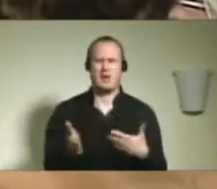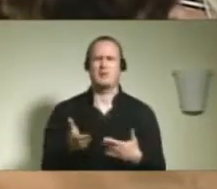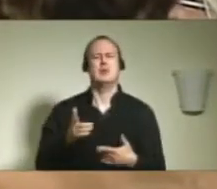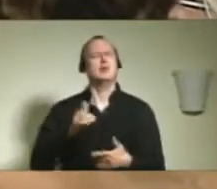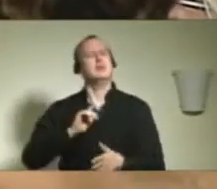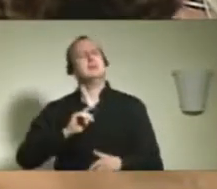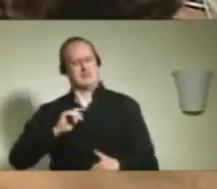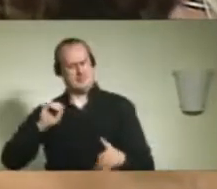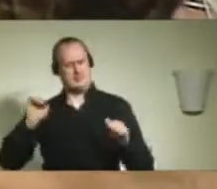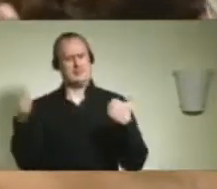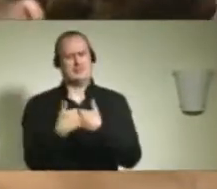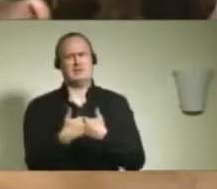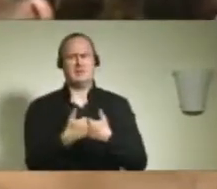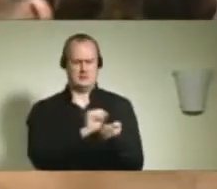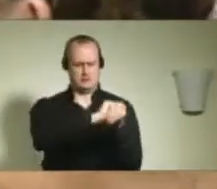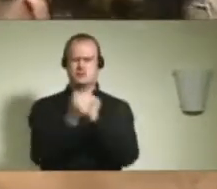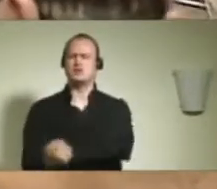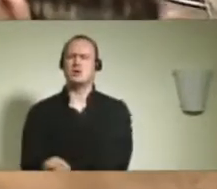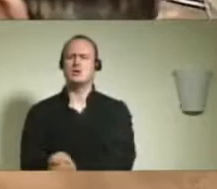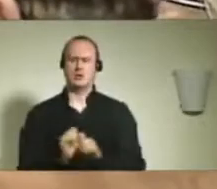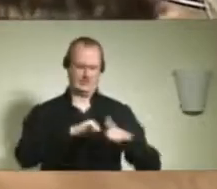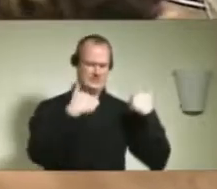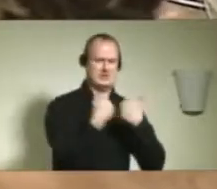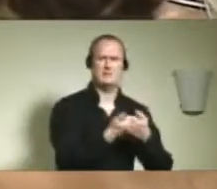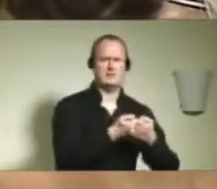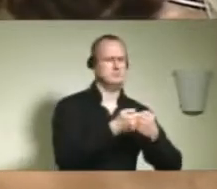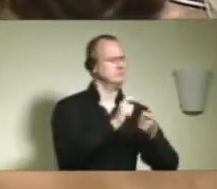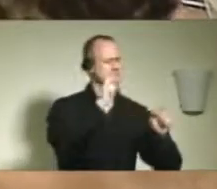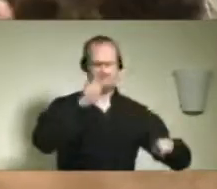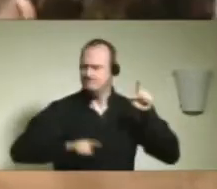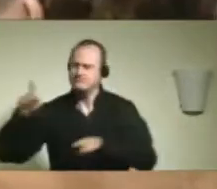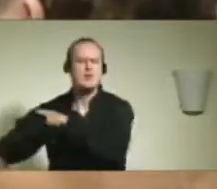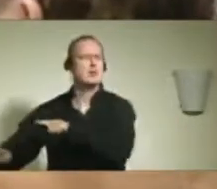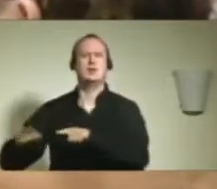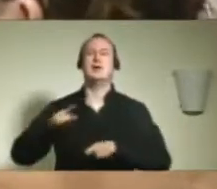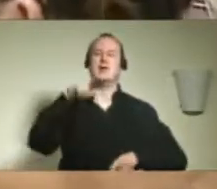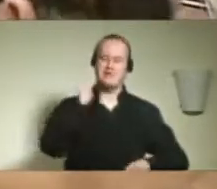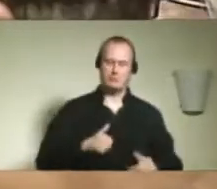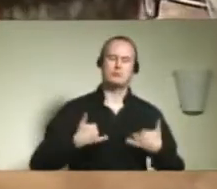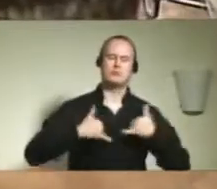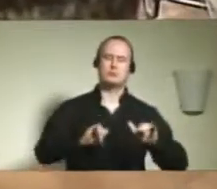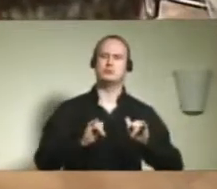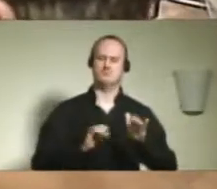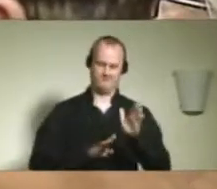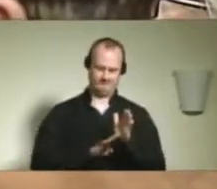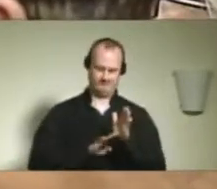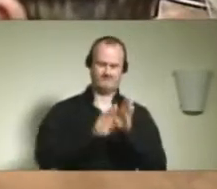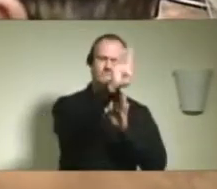relever. On espère pouvoir avancer, mais en faisant les choses différemment. Merci.